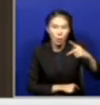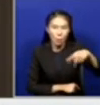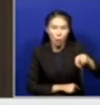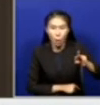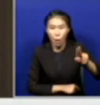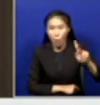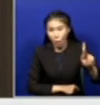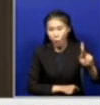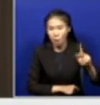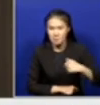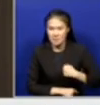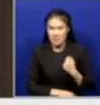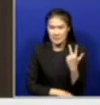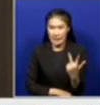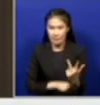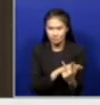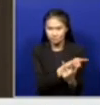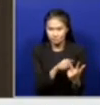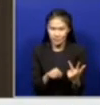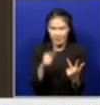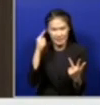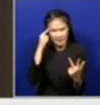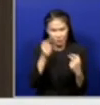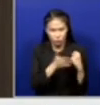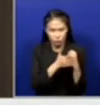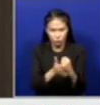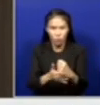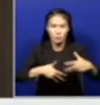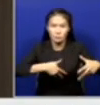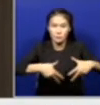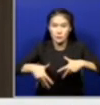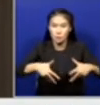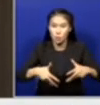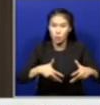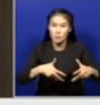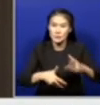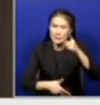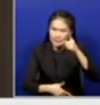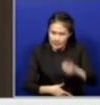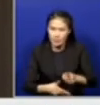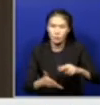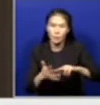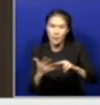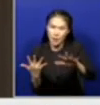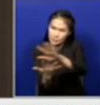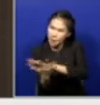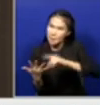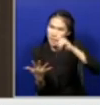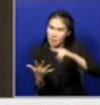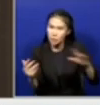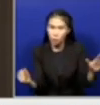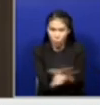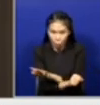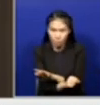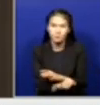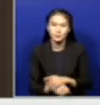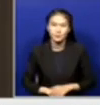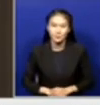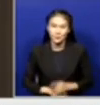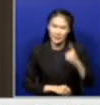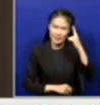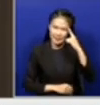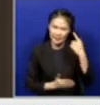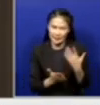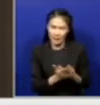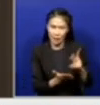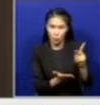ฉบับนี้ลงไปสู่การช่วยเหลือพี่น้องประชาชนอย่างทั่วถึงเป็นผลแห่งการกอบกู้เศรษ